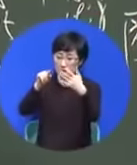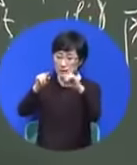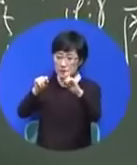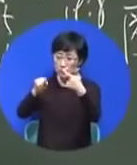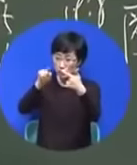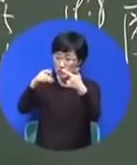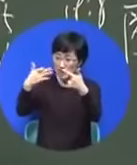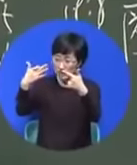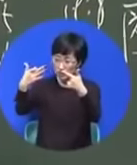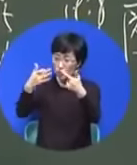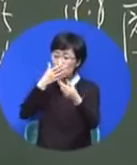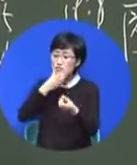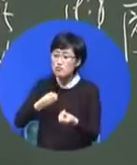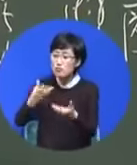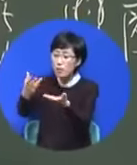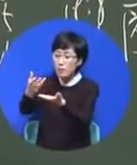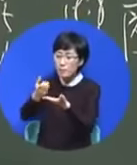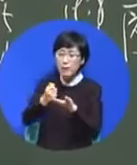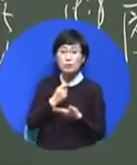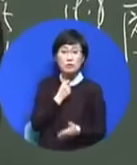정말 나를